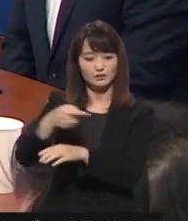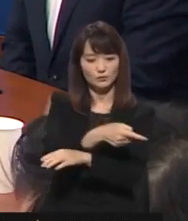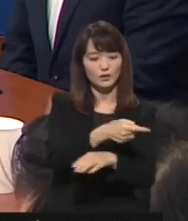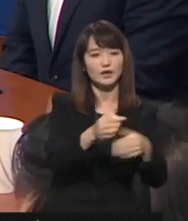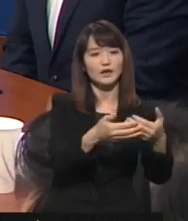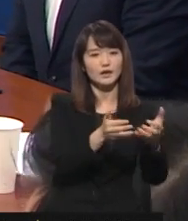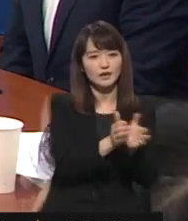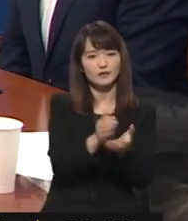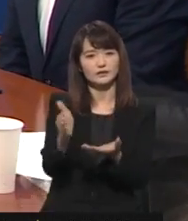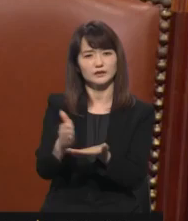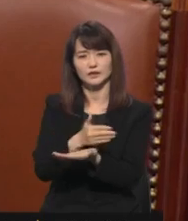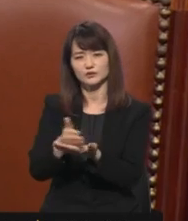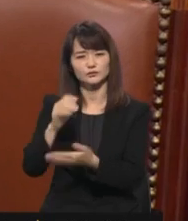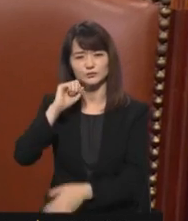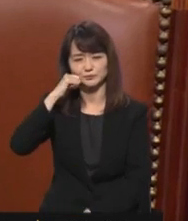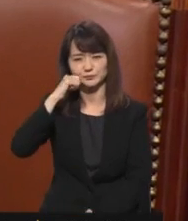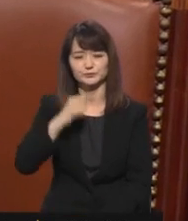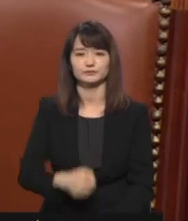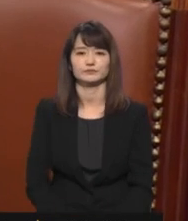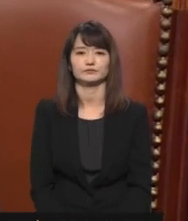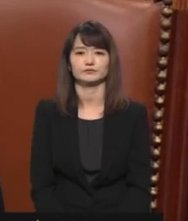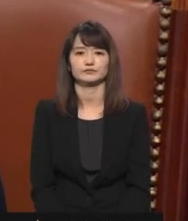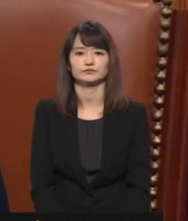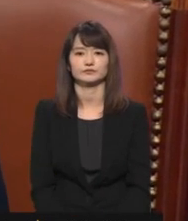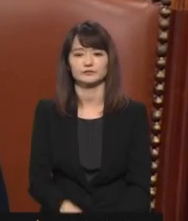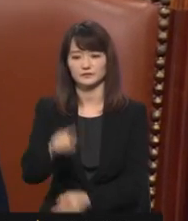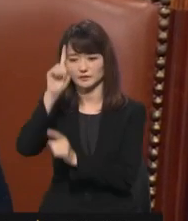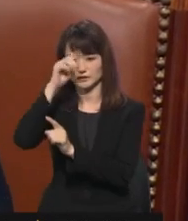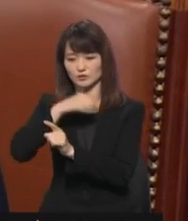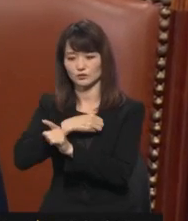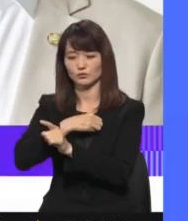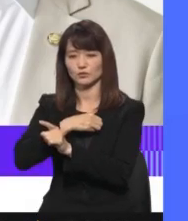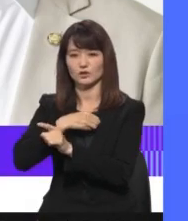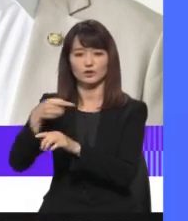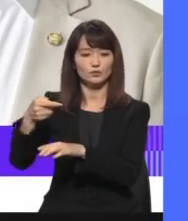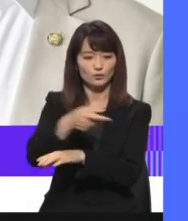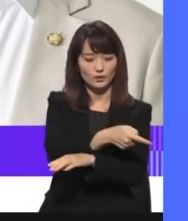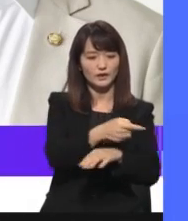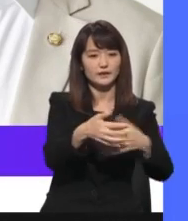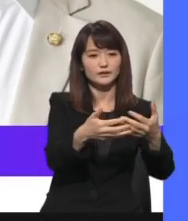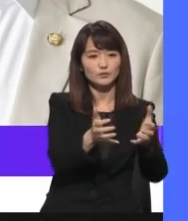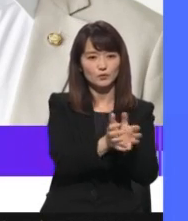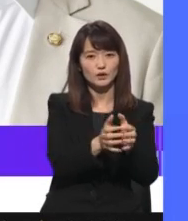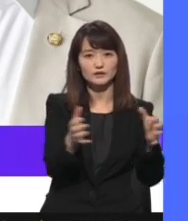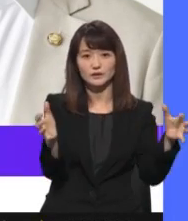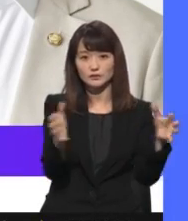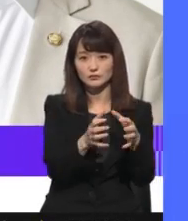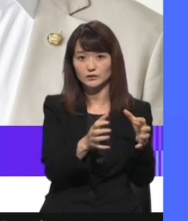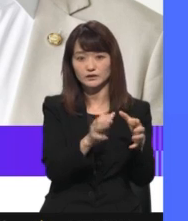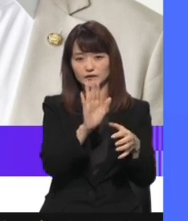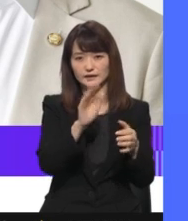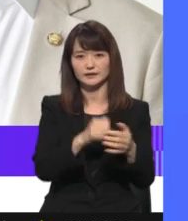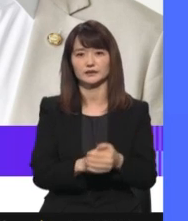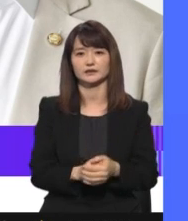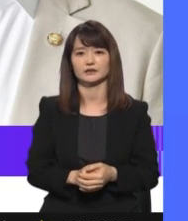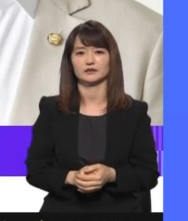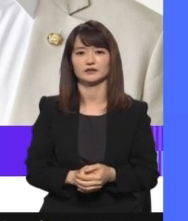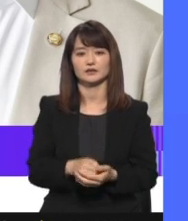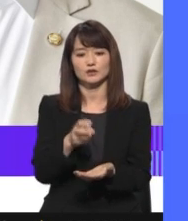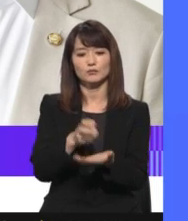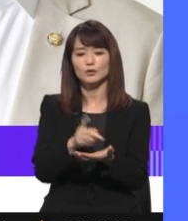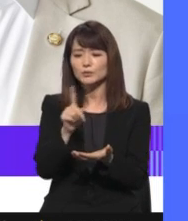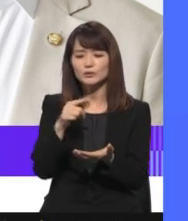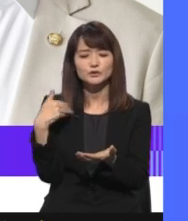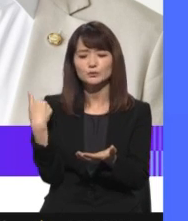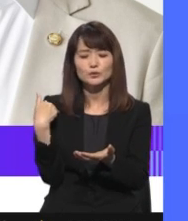인정 어려운 것 같습니다 압인 비명이 결집 했다기 보다는 그냥 충분히 논의가 안됐기 때문에 라고 해석을 하시는 거죠 그렇죠